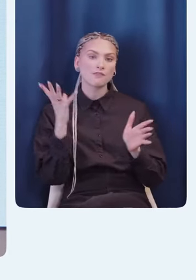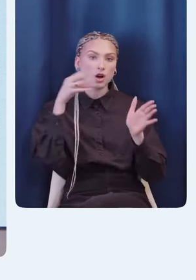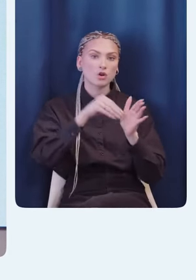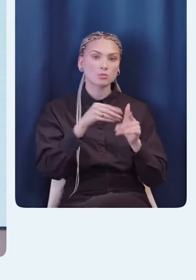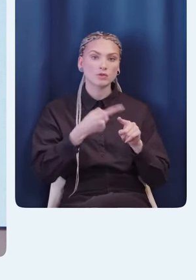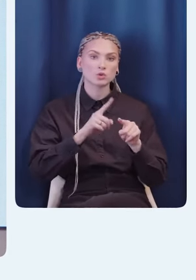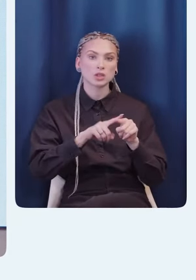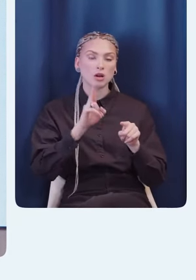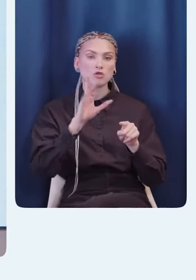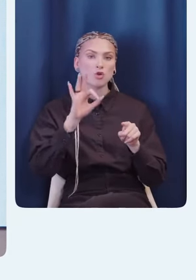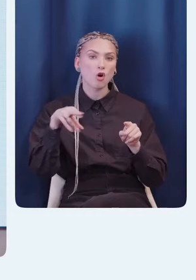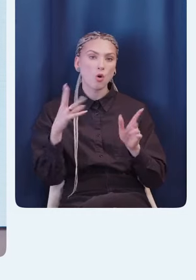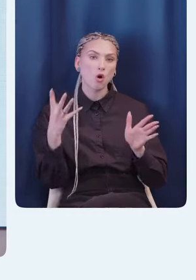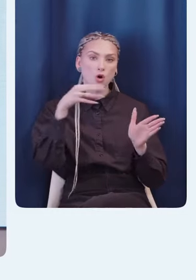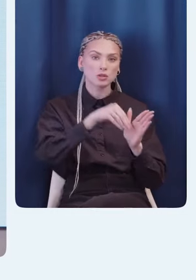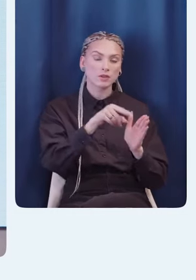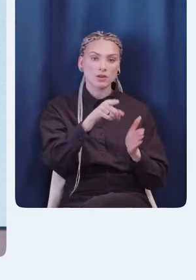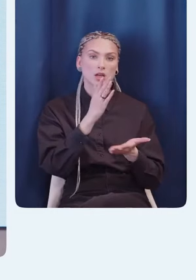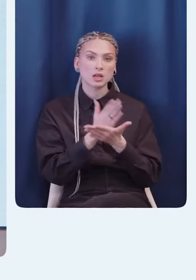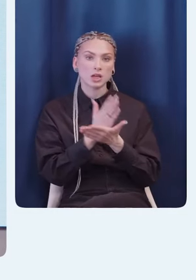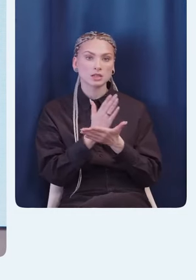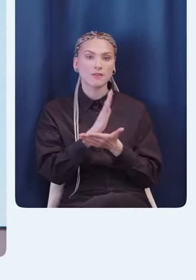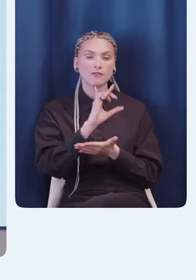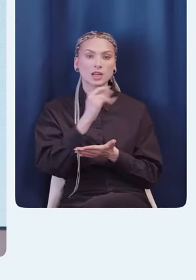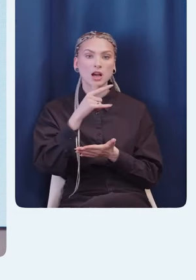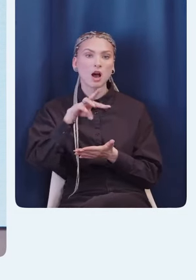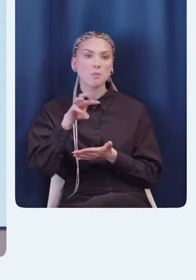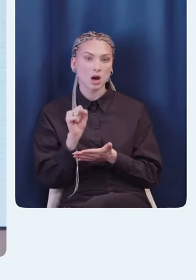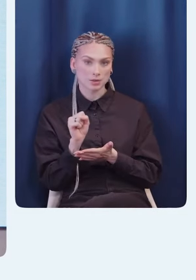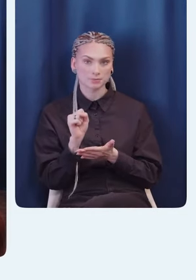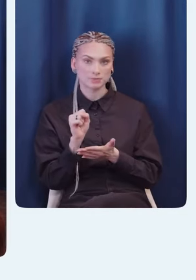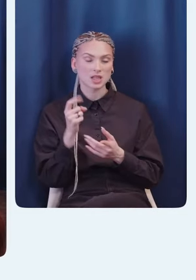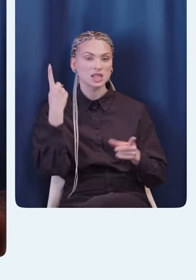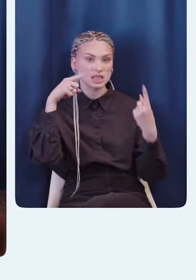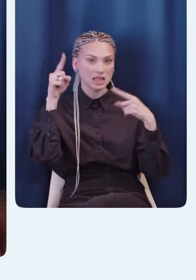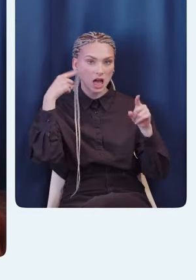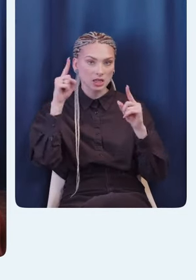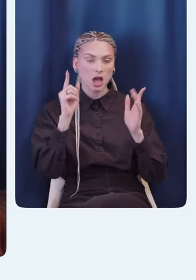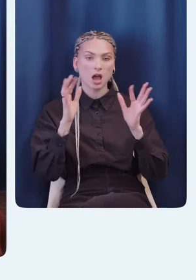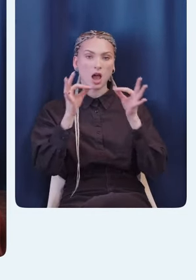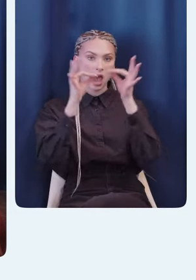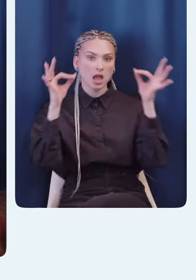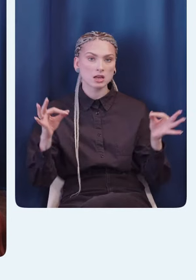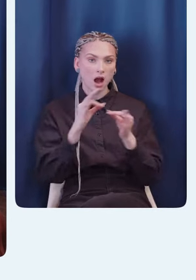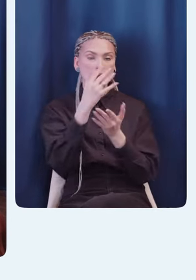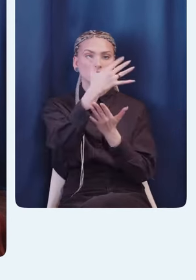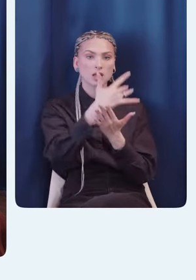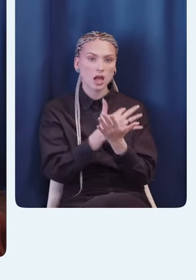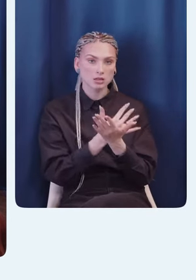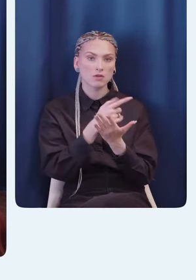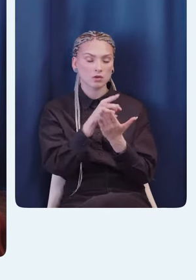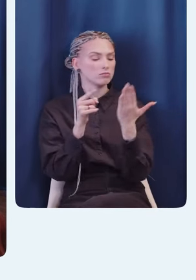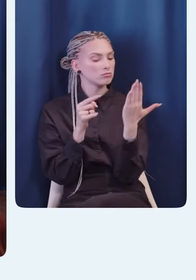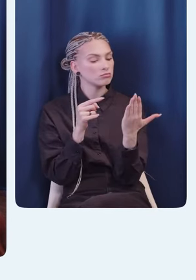content description? То есть вы же получаете, по сути, на вход фигму, да, то есть какой-то дизайн, это экран, тексты, и вы сидите